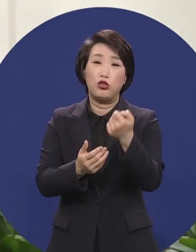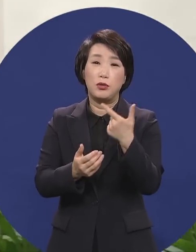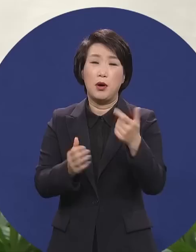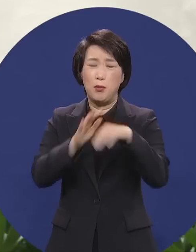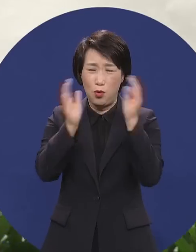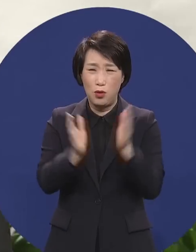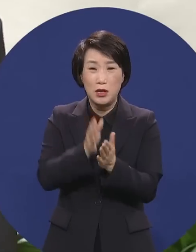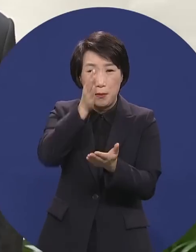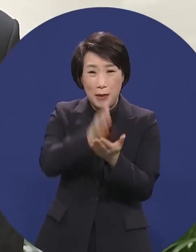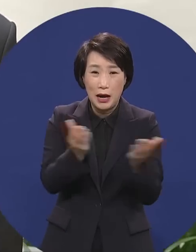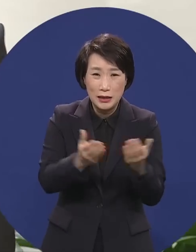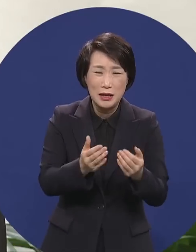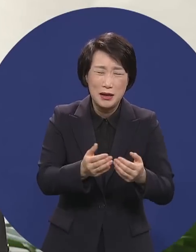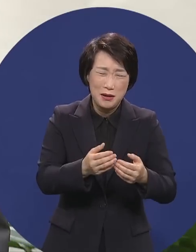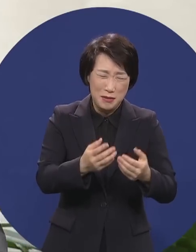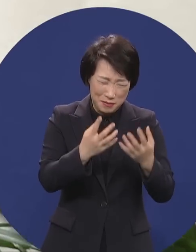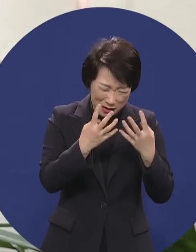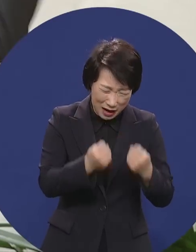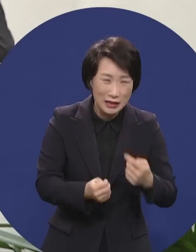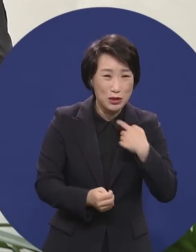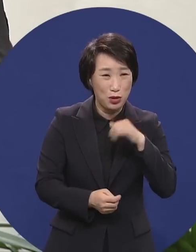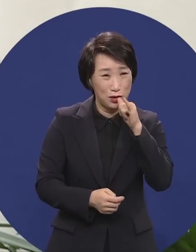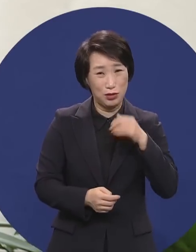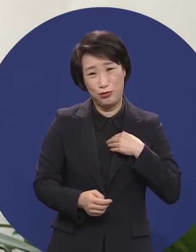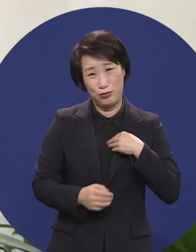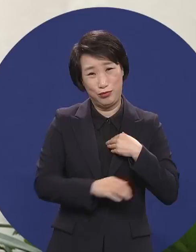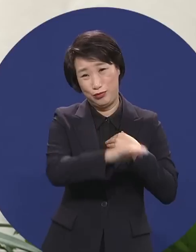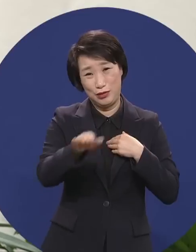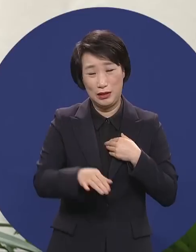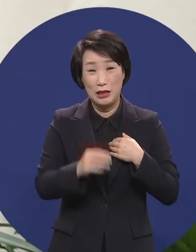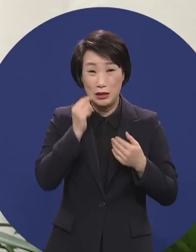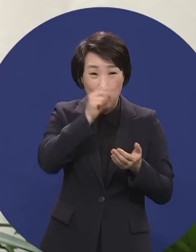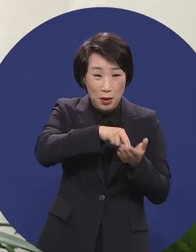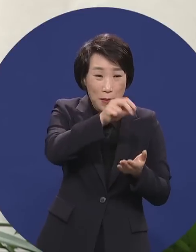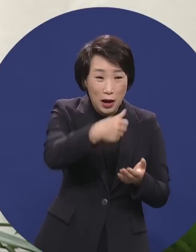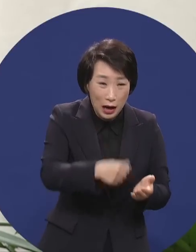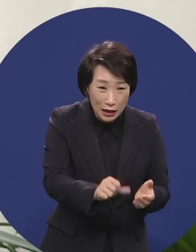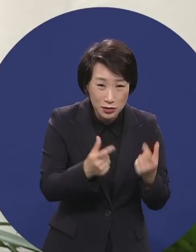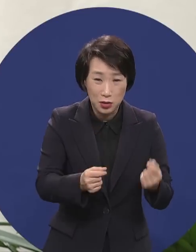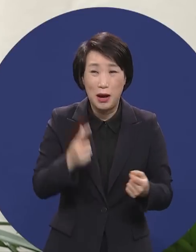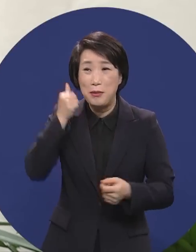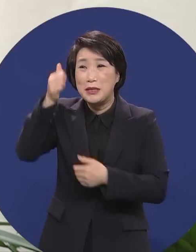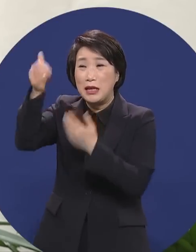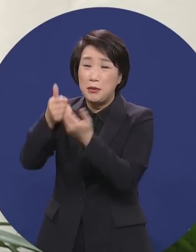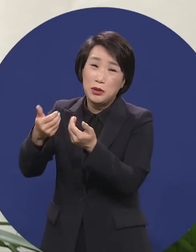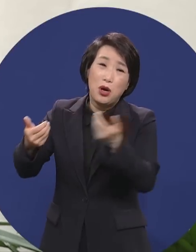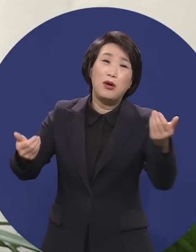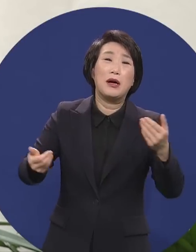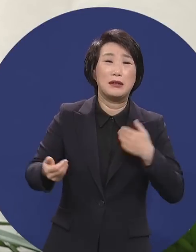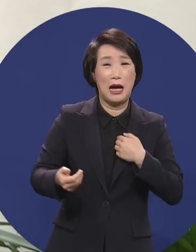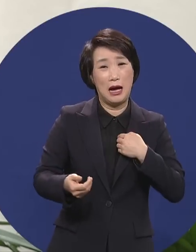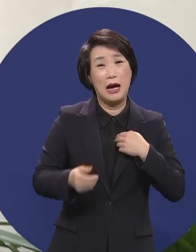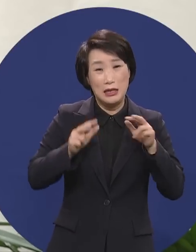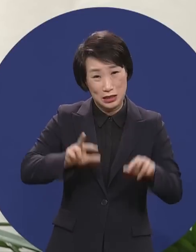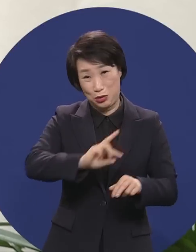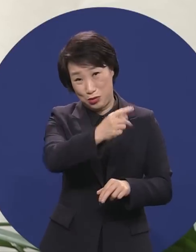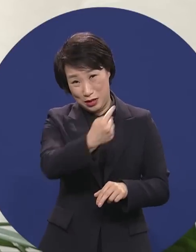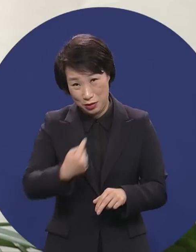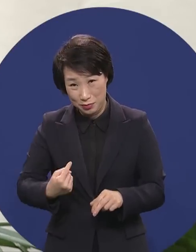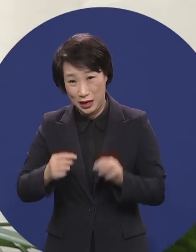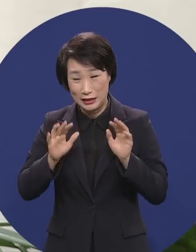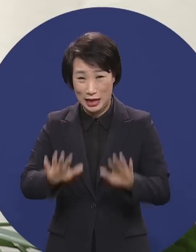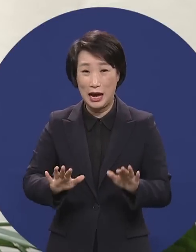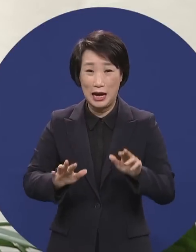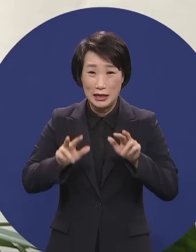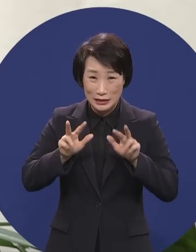하지 말라는 짓은 다 하면서 우리가 온갖 탕자처럼 아버지를 떠났습니다. 이제 돌아옵니다. 나